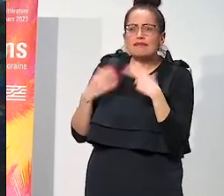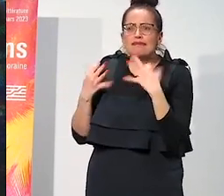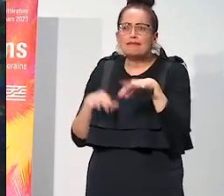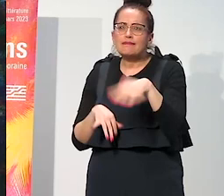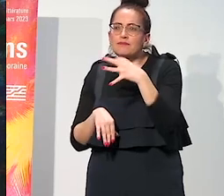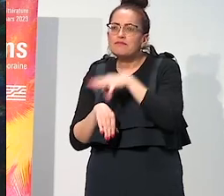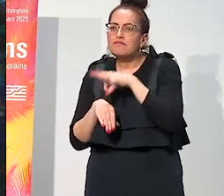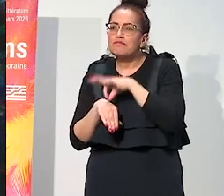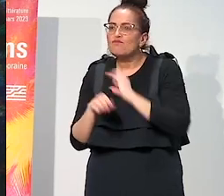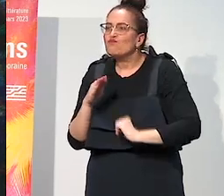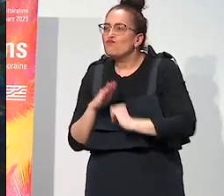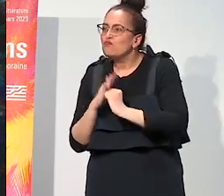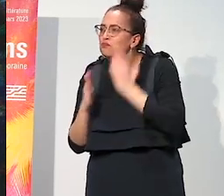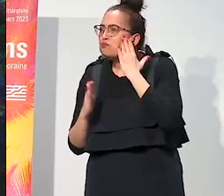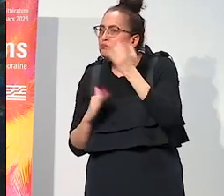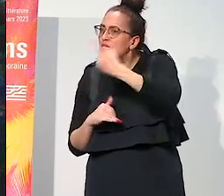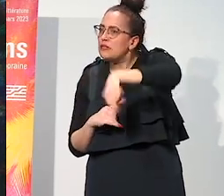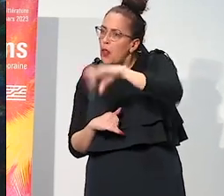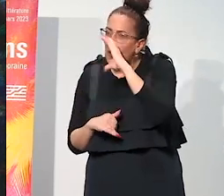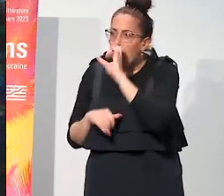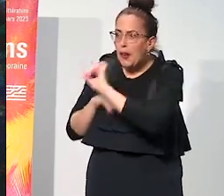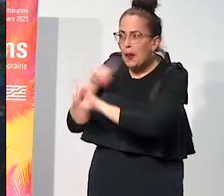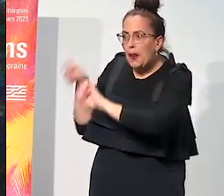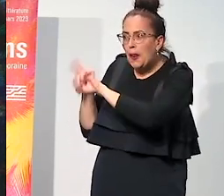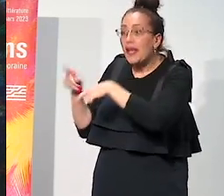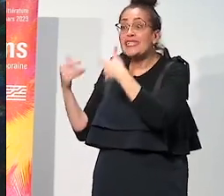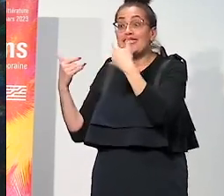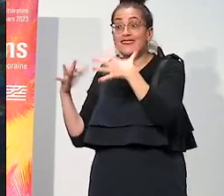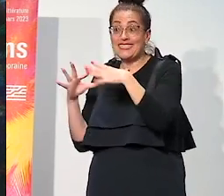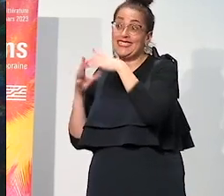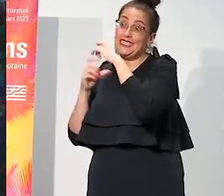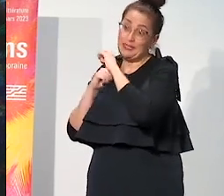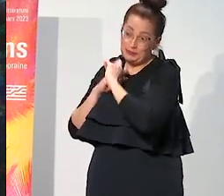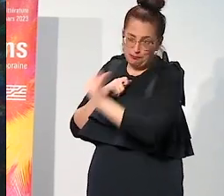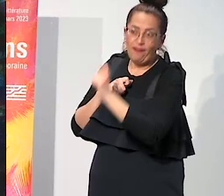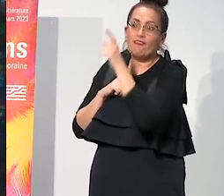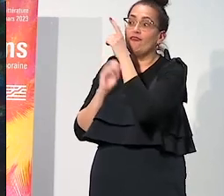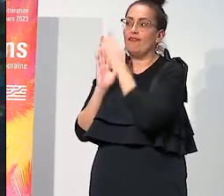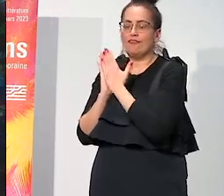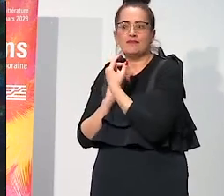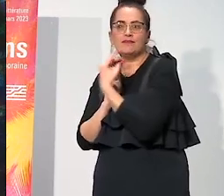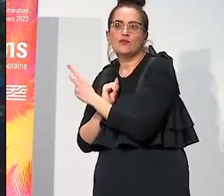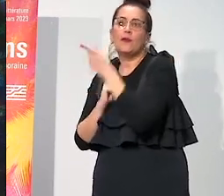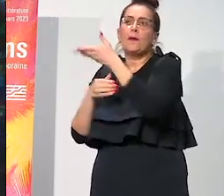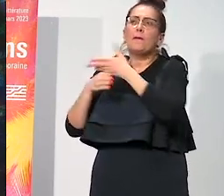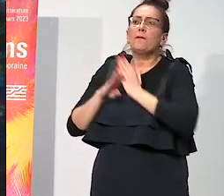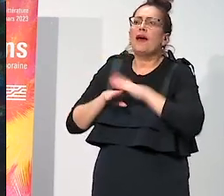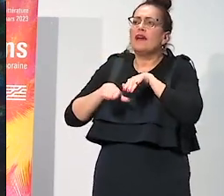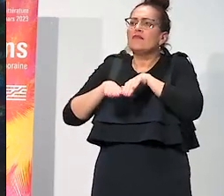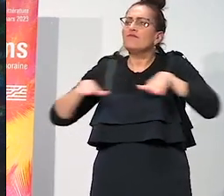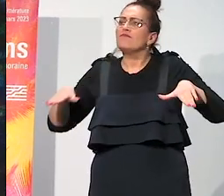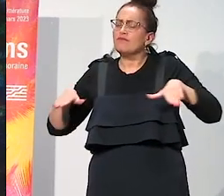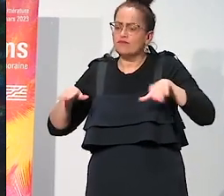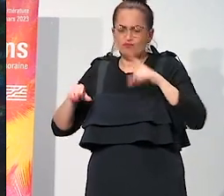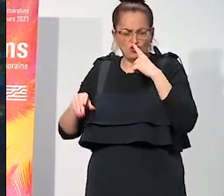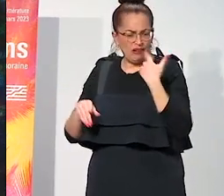questions à Lola. Qui ensuite ira signer son livre, son dernier. J'imagine que c'est juste le dernier ou